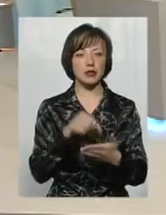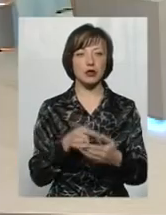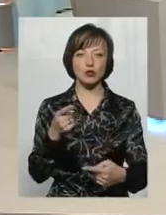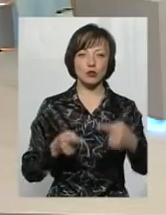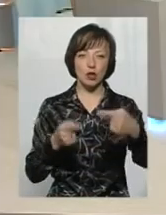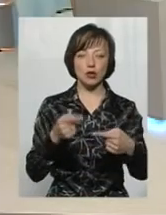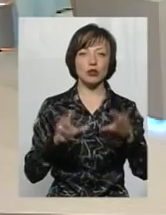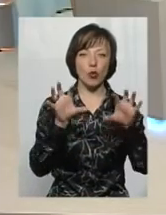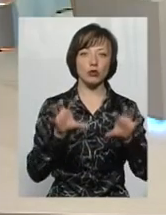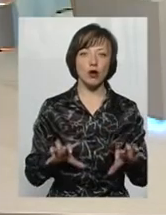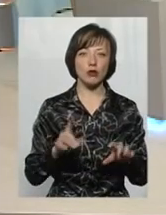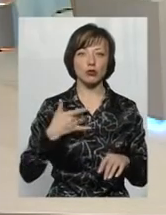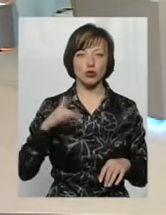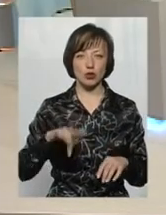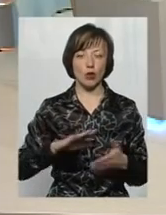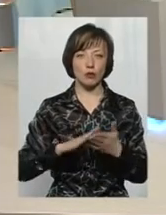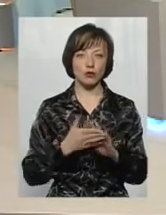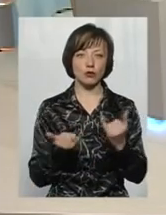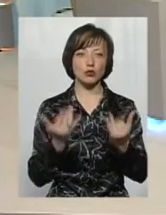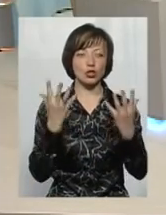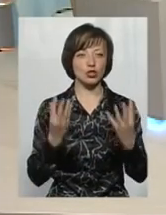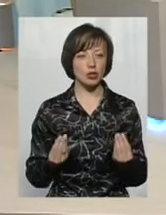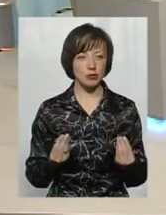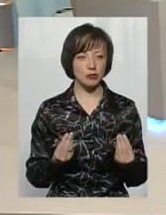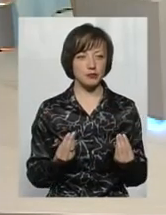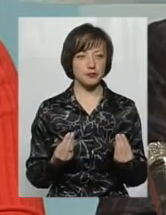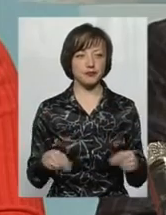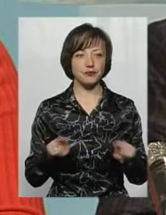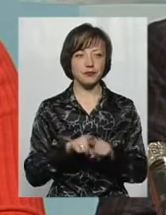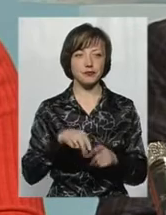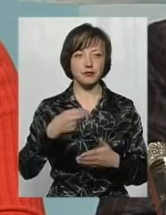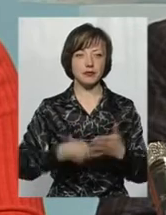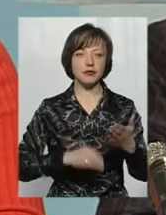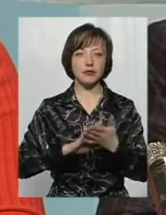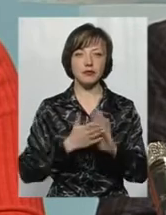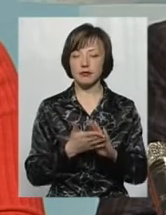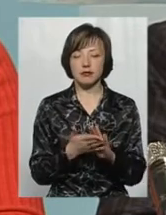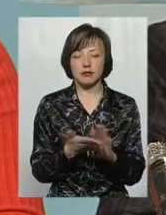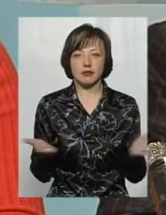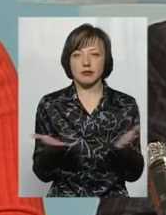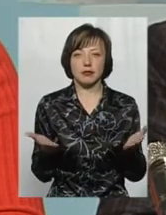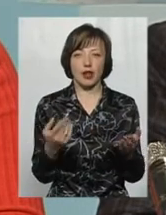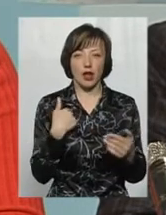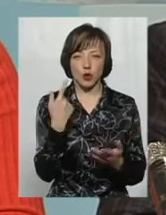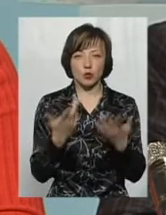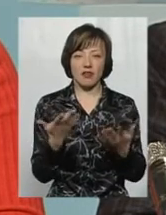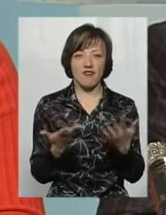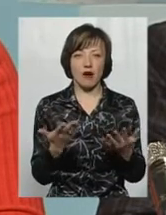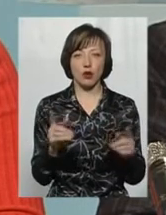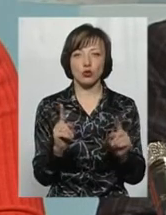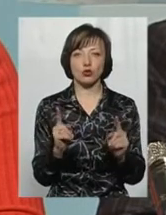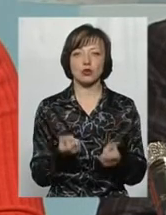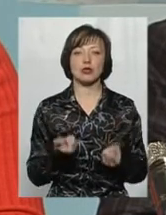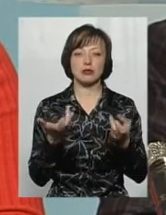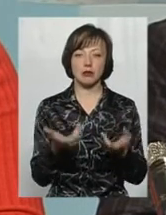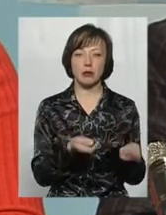суперечать чинному законодавству і дуже жорсткі умови. Тому на сьогоднішній день такі підписувати умови договору, я сумніваюся, що зможе якийсь